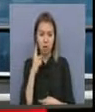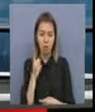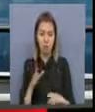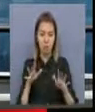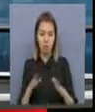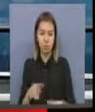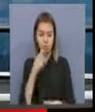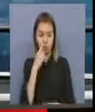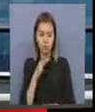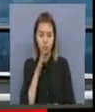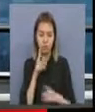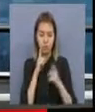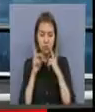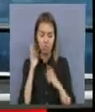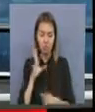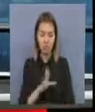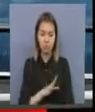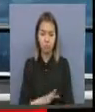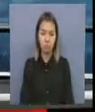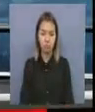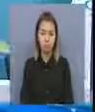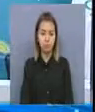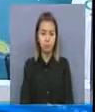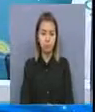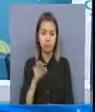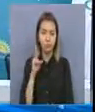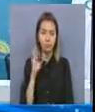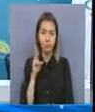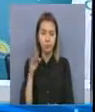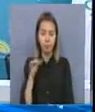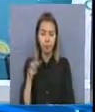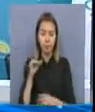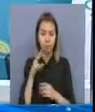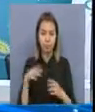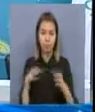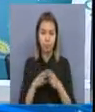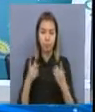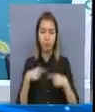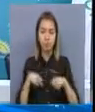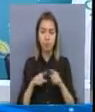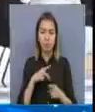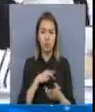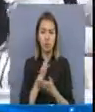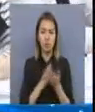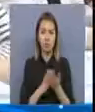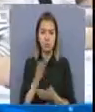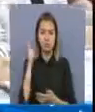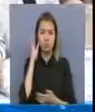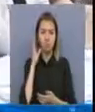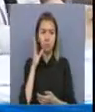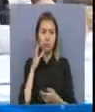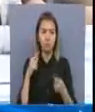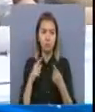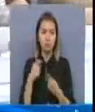парасы жақында өткен жиында белгілі болды. Нұр Отан партиясы облыстық филиалы өңірлік комиссиясының отырысында білім бағыты